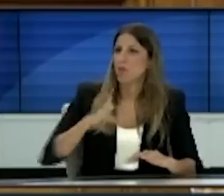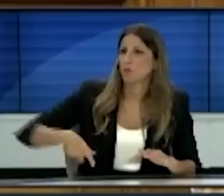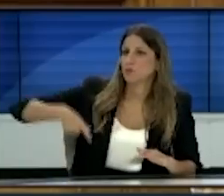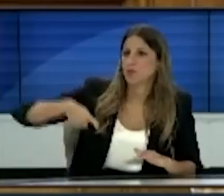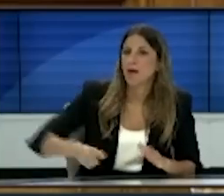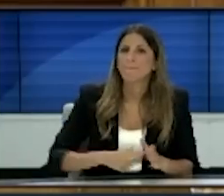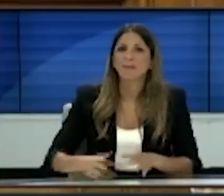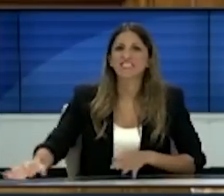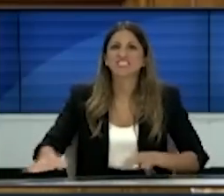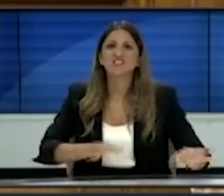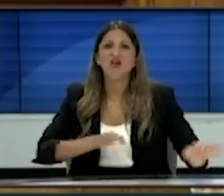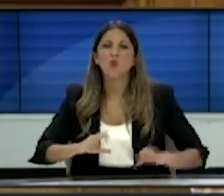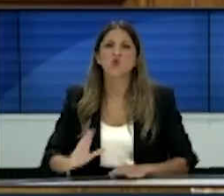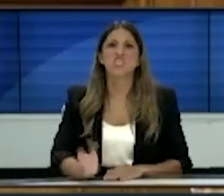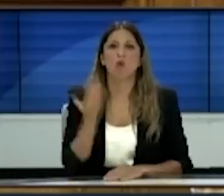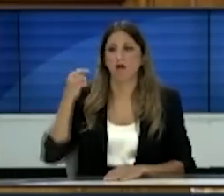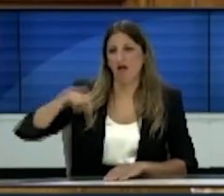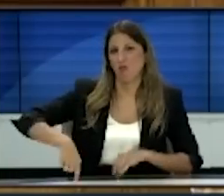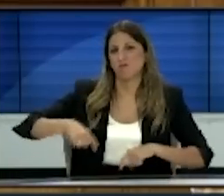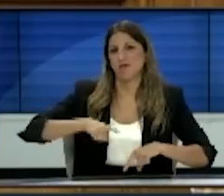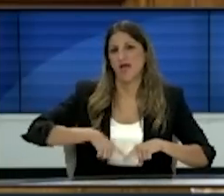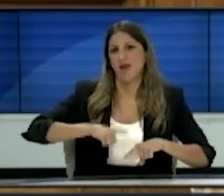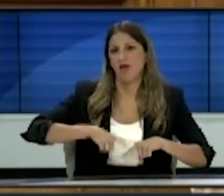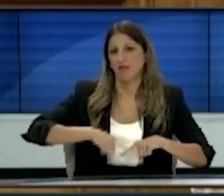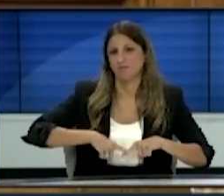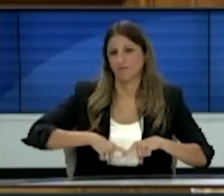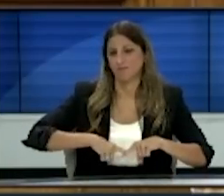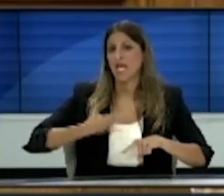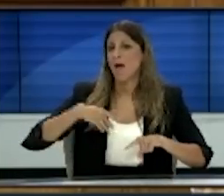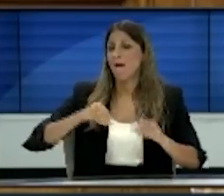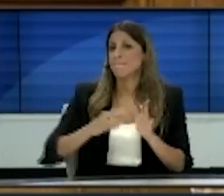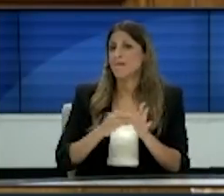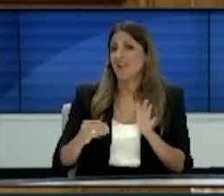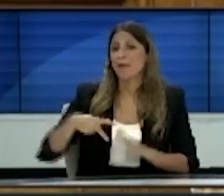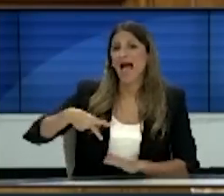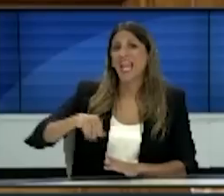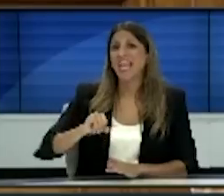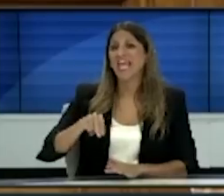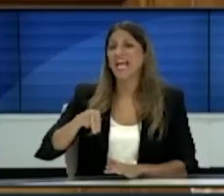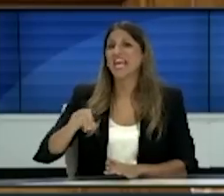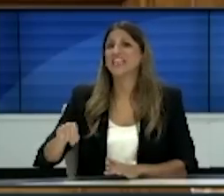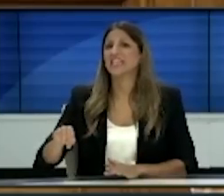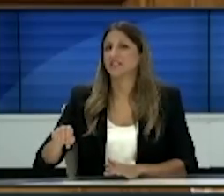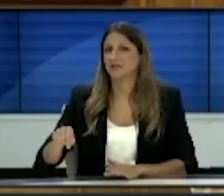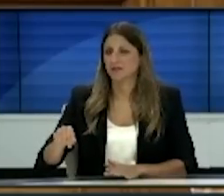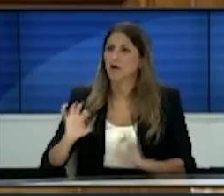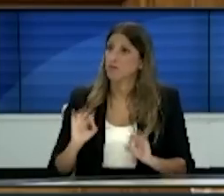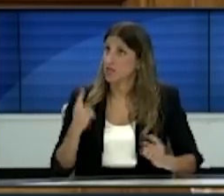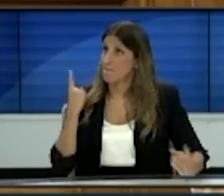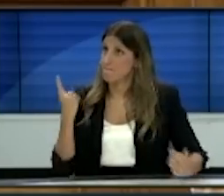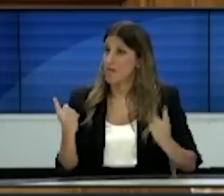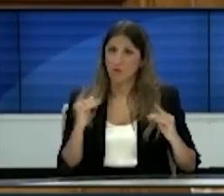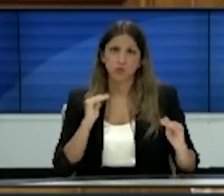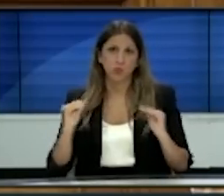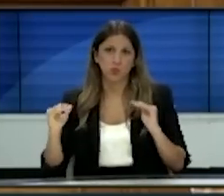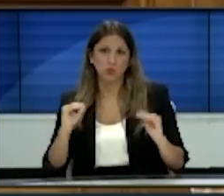όλων των εγχώριων πηγών ενέργειας, όπως ο Λιγνίτης, με περιβαλλοντικούς όρους κόντρα στις δεσμεύσεις